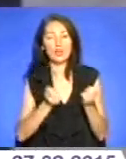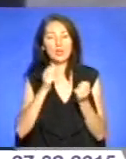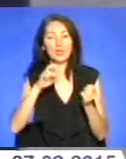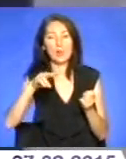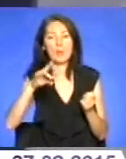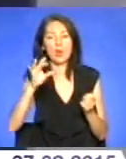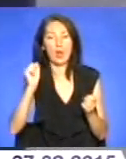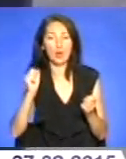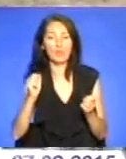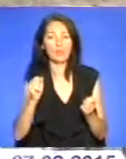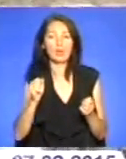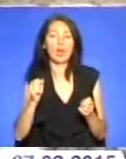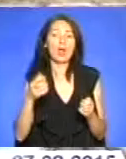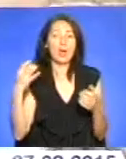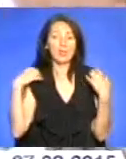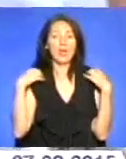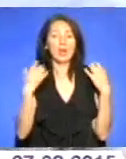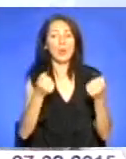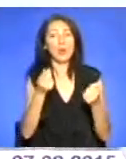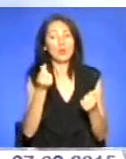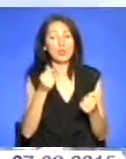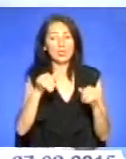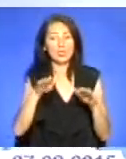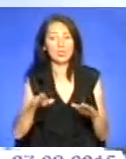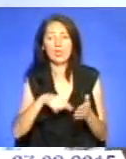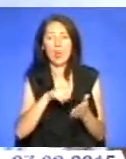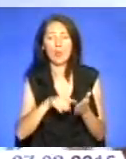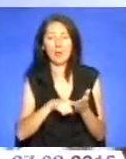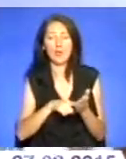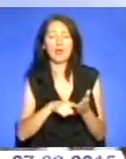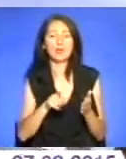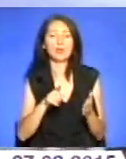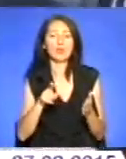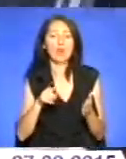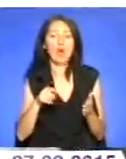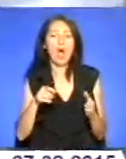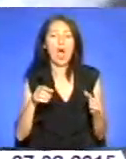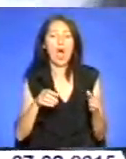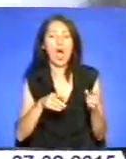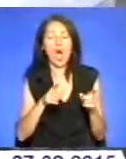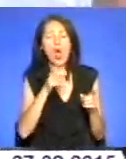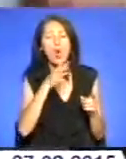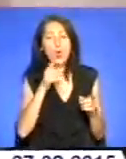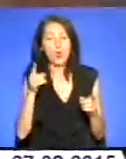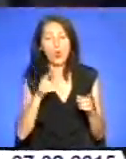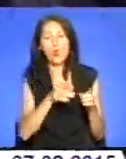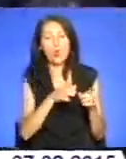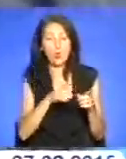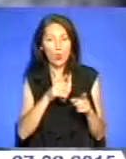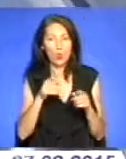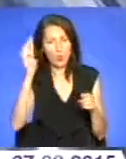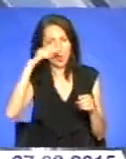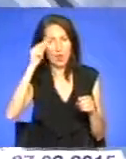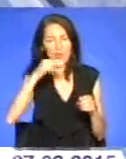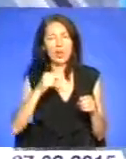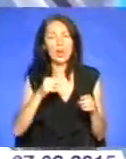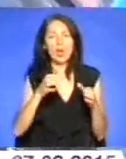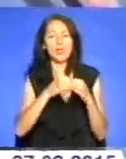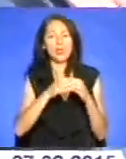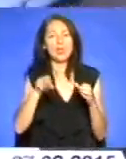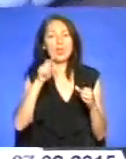обласного центру за вирішення питань про начебто проходження курсу на категорію «Д». Перевезення пасажирів автобуса. За словами Олега